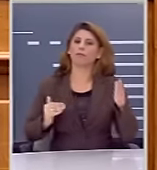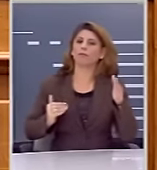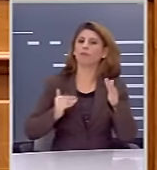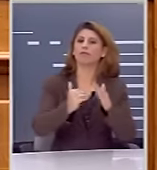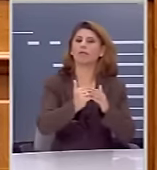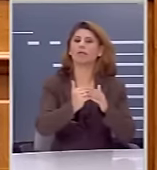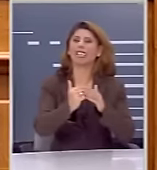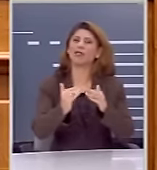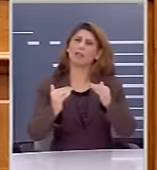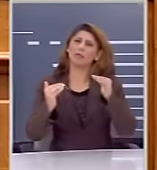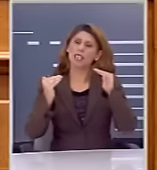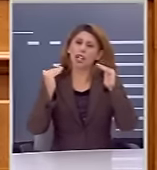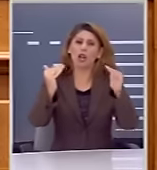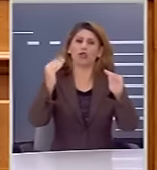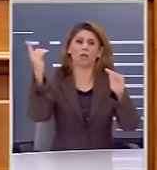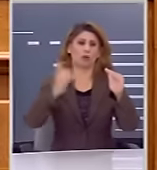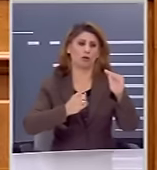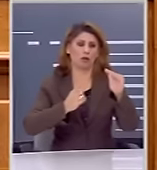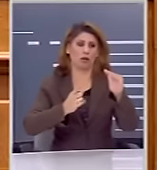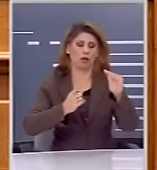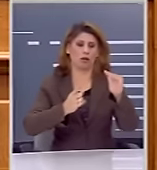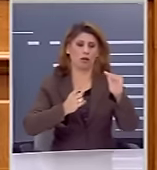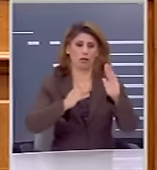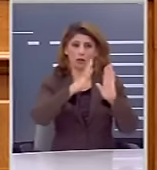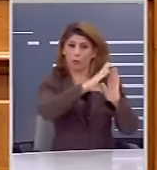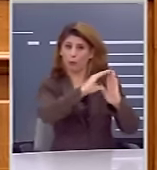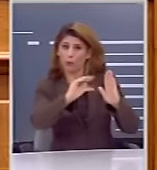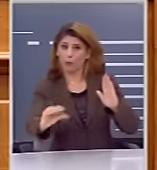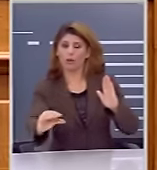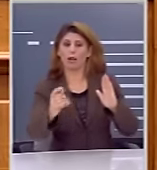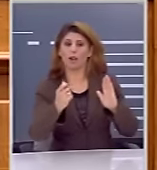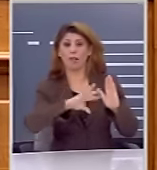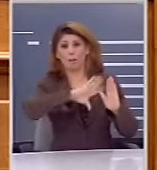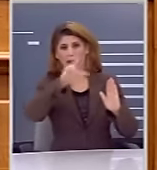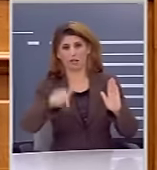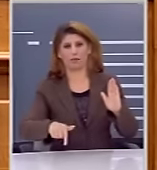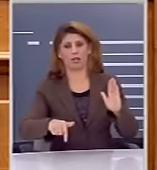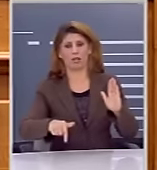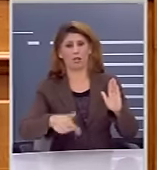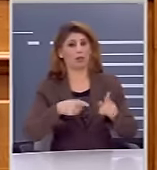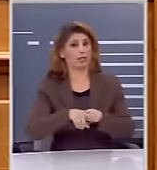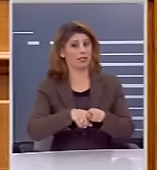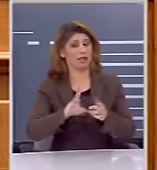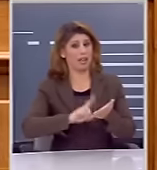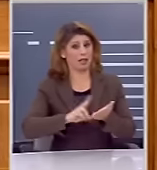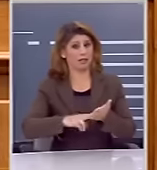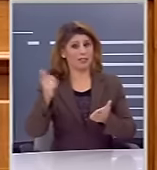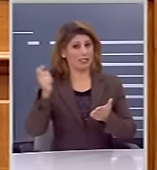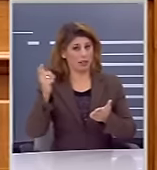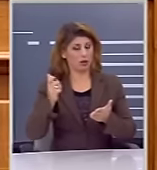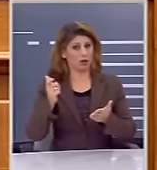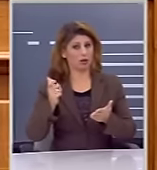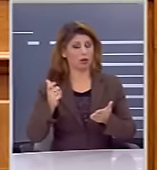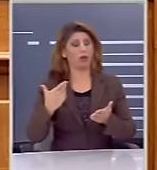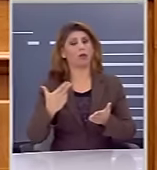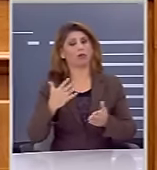στο υψηλότερο ποσοστό απορρόφησης μέχρι σήμερα. Όσον αφορά το ασφαλιστικό και το συνταξιδοτικό ενεργείας